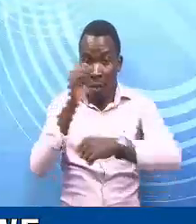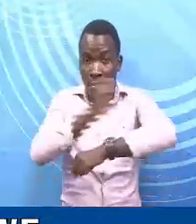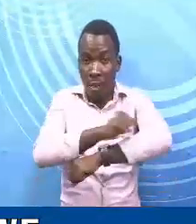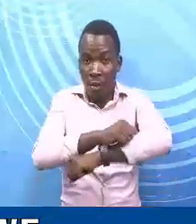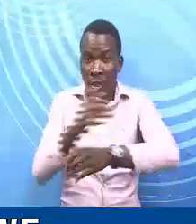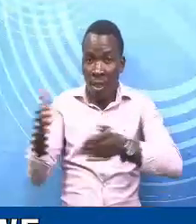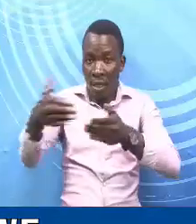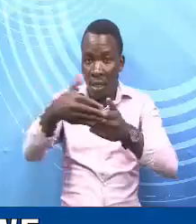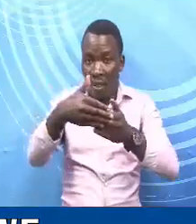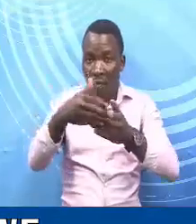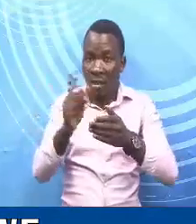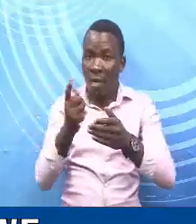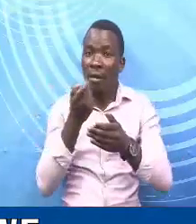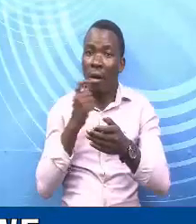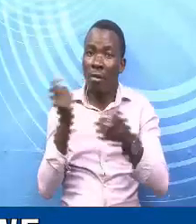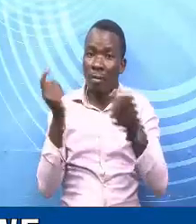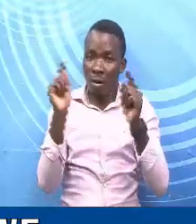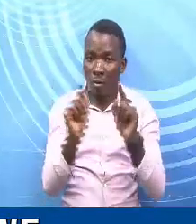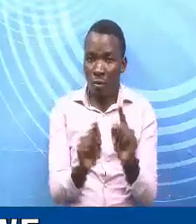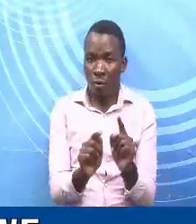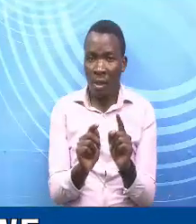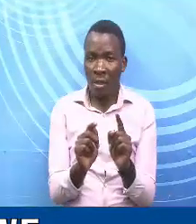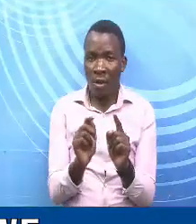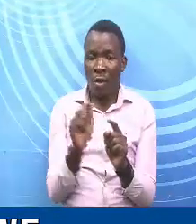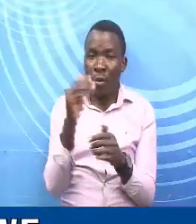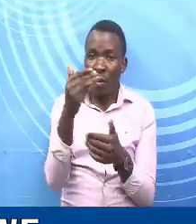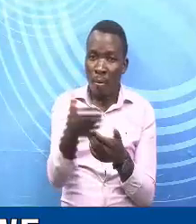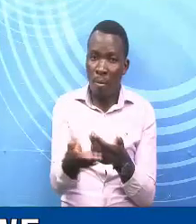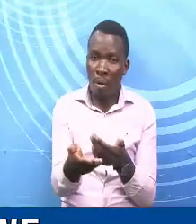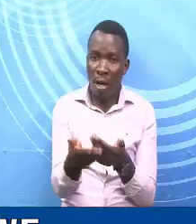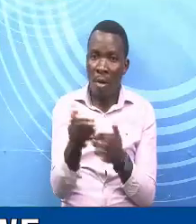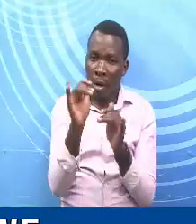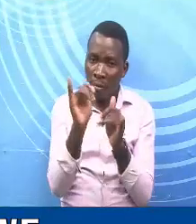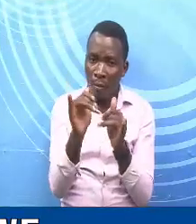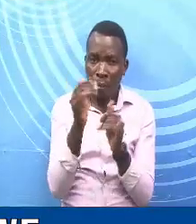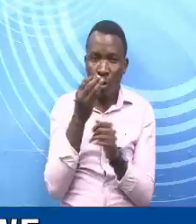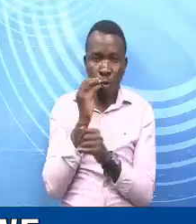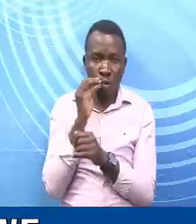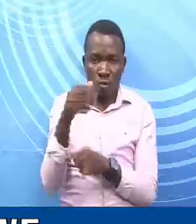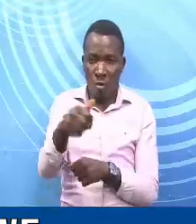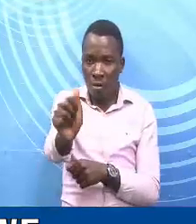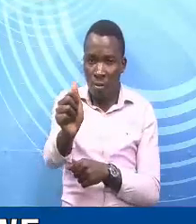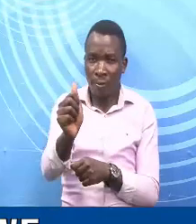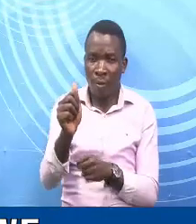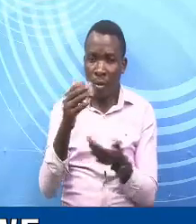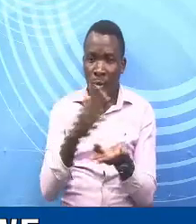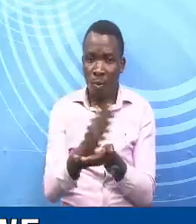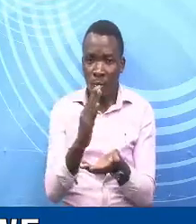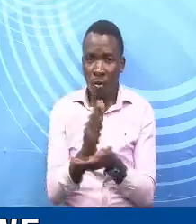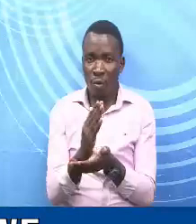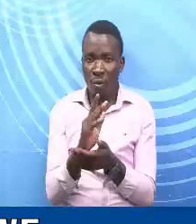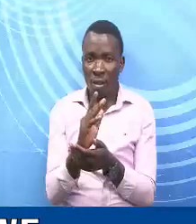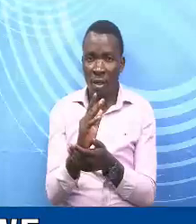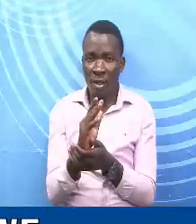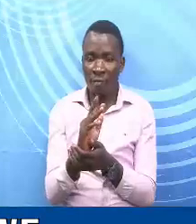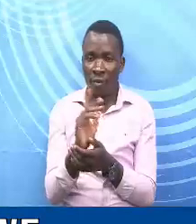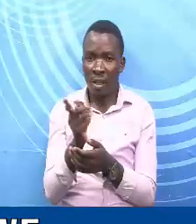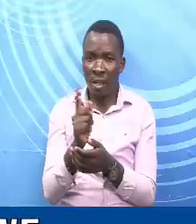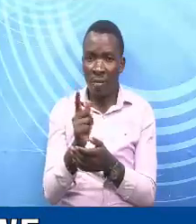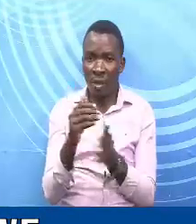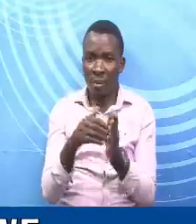kuza reporting. Yego. So noneho rero baguma iwabo mu by'ukuri ntabwo ari mu karere ka Gasabo gusa,